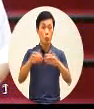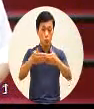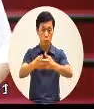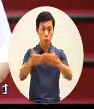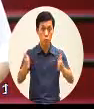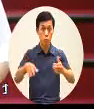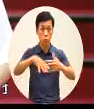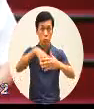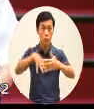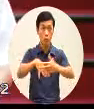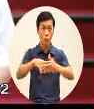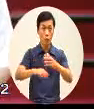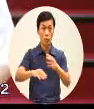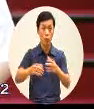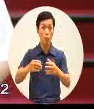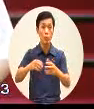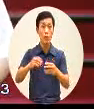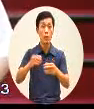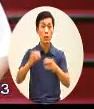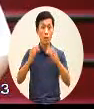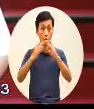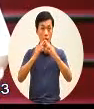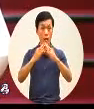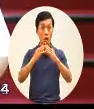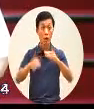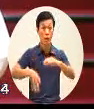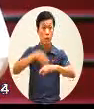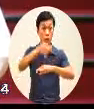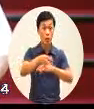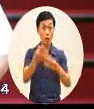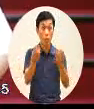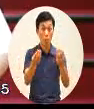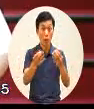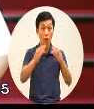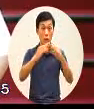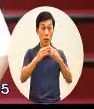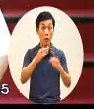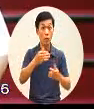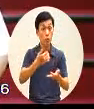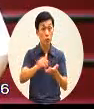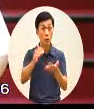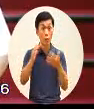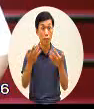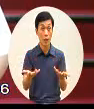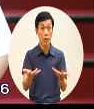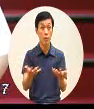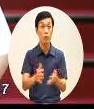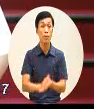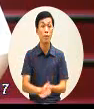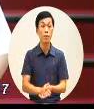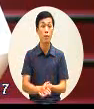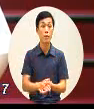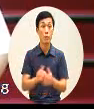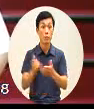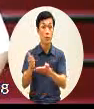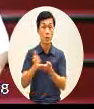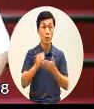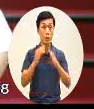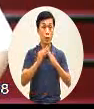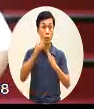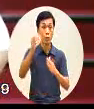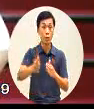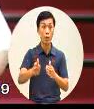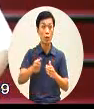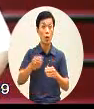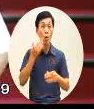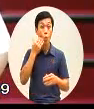行？无出钱也当做银行呗？那你那个都发局，你先讲点，局长。 来，局长说明。 有没有出